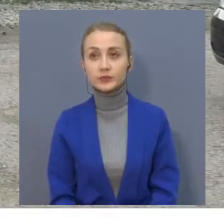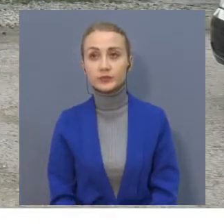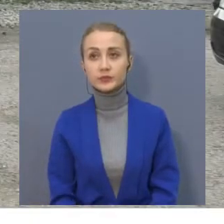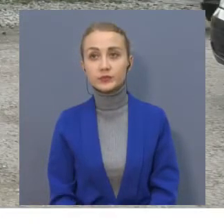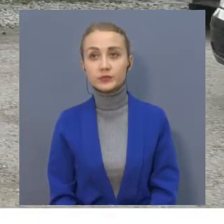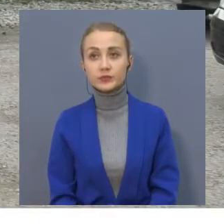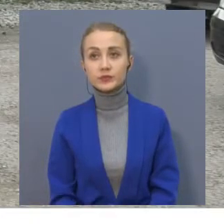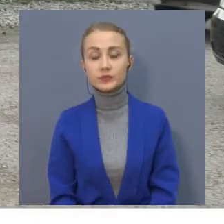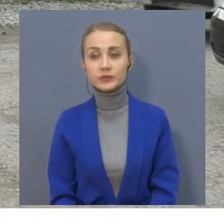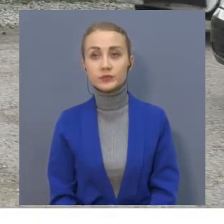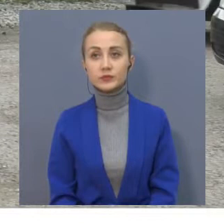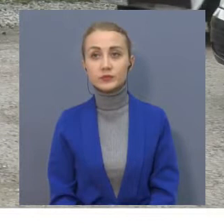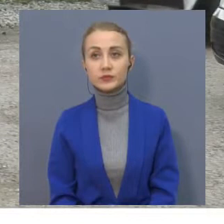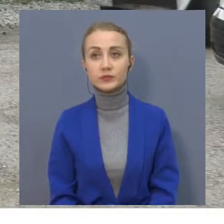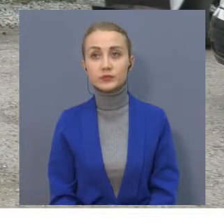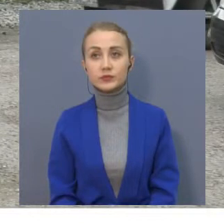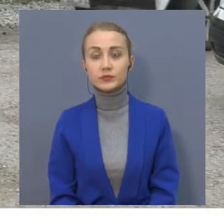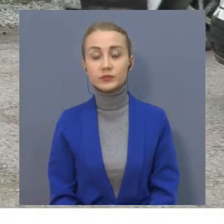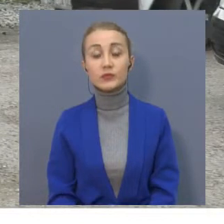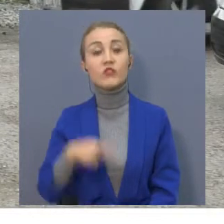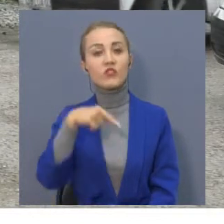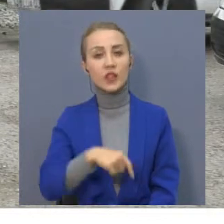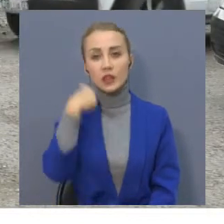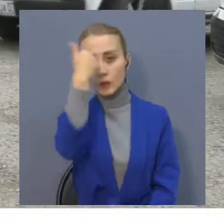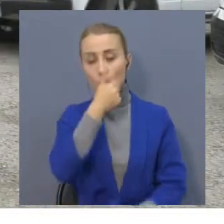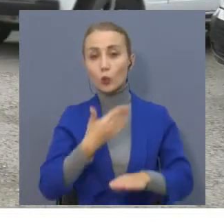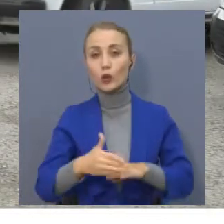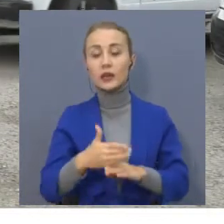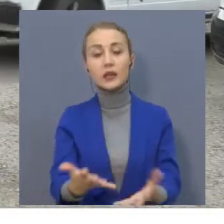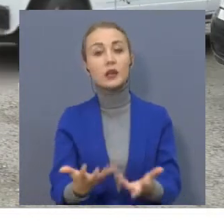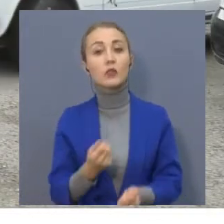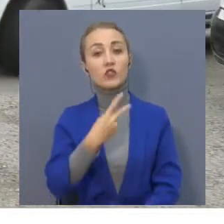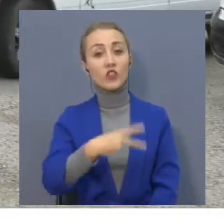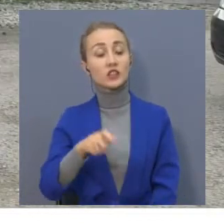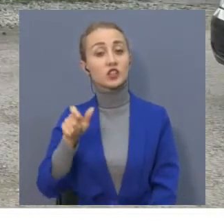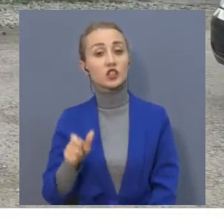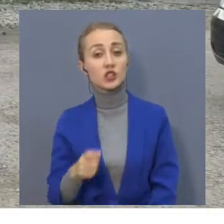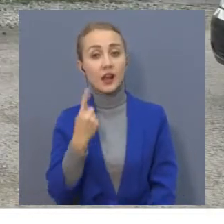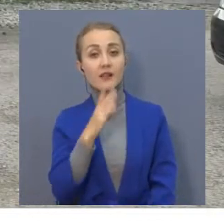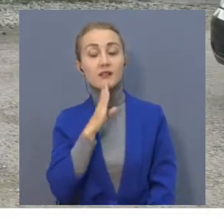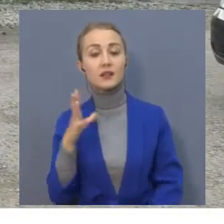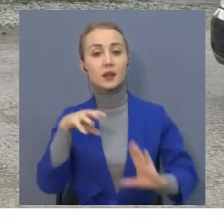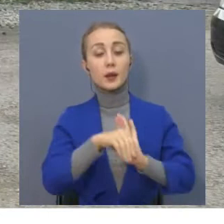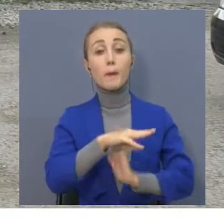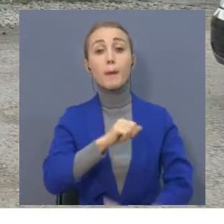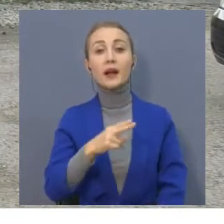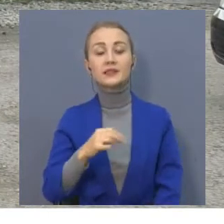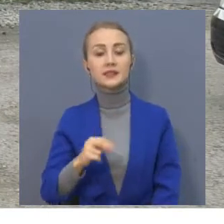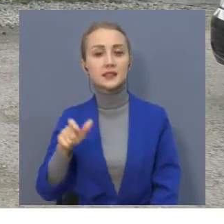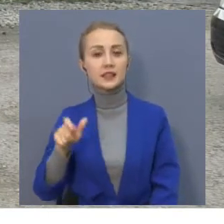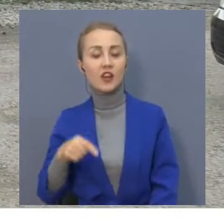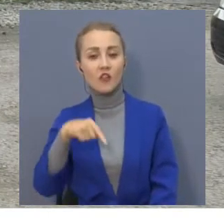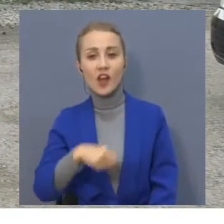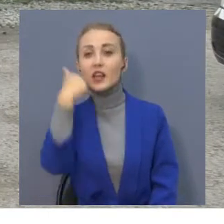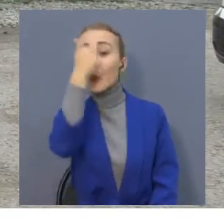алды. Грант алушылардың біреуі міне бізде бүгін көргеніздер Қалибекова Мадина Ғалымбек қызы. Енді биыл тағы да бір